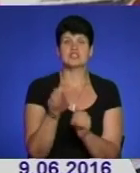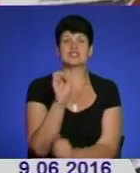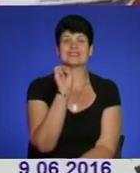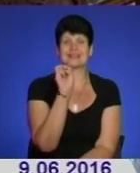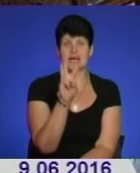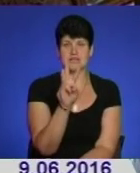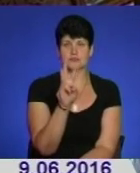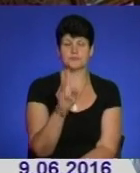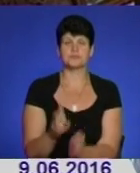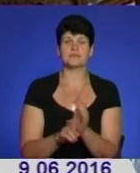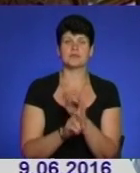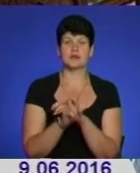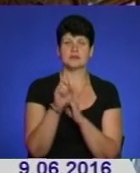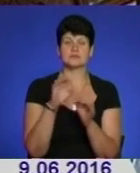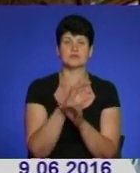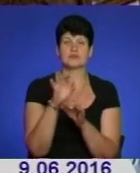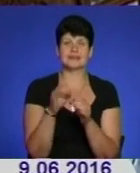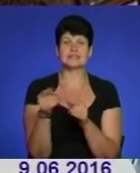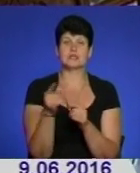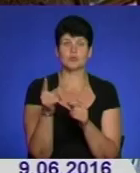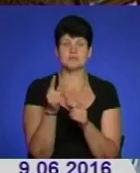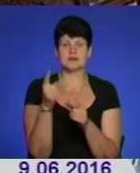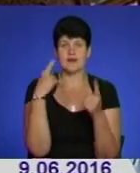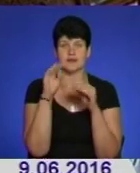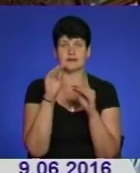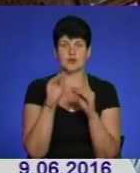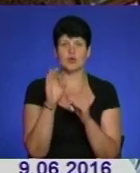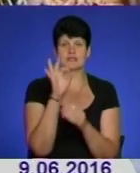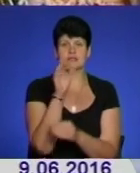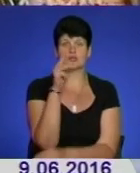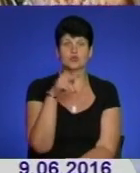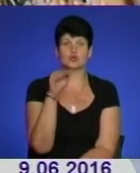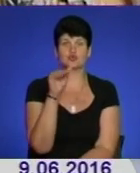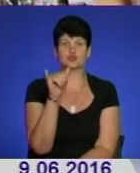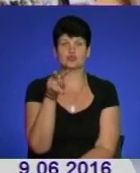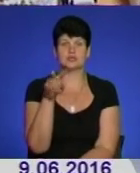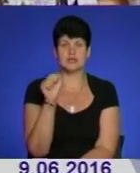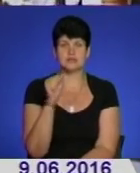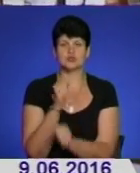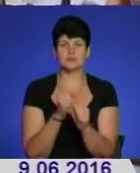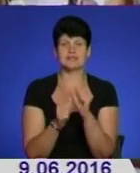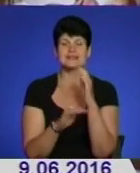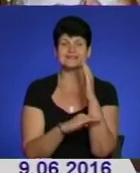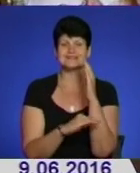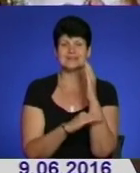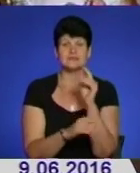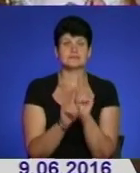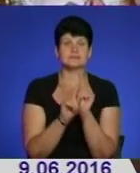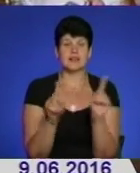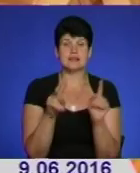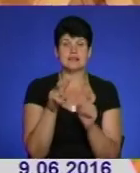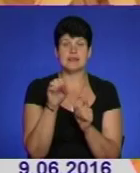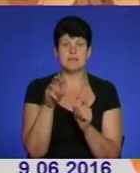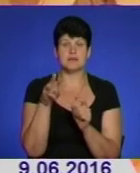2013-го. Храм спроєктував тернопільський архітектор Олександр Джула. Виконаний він із дерева за оригінальним